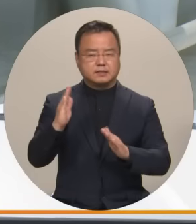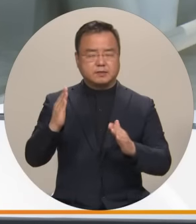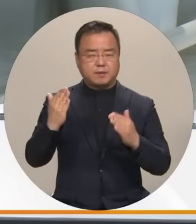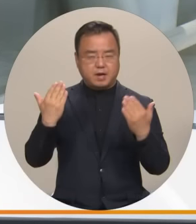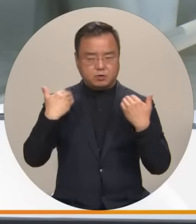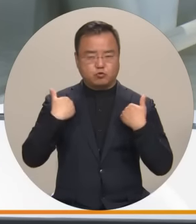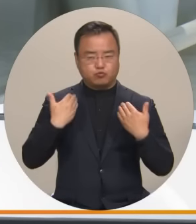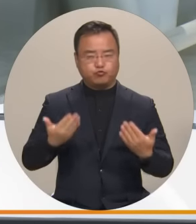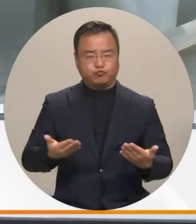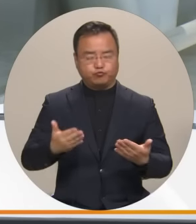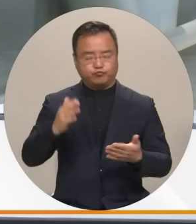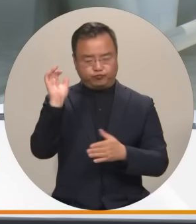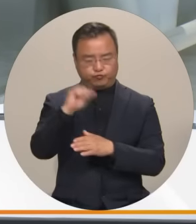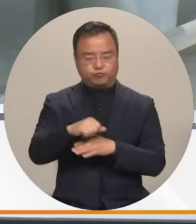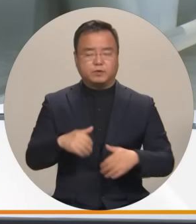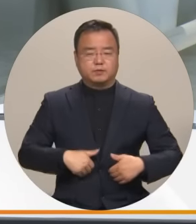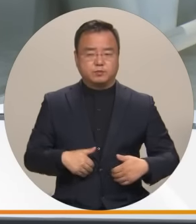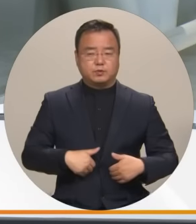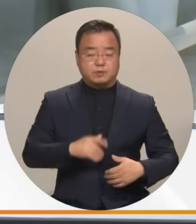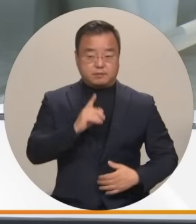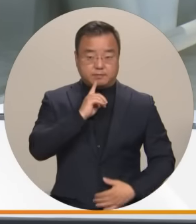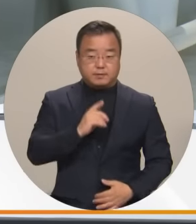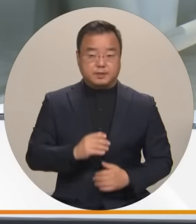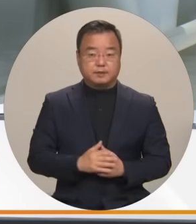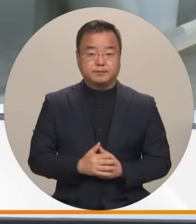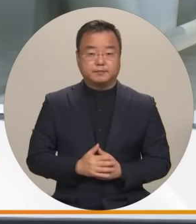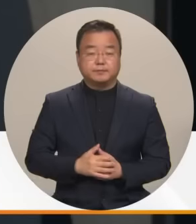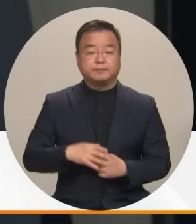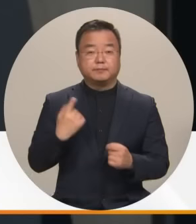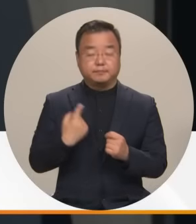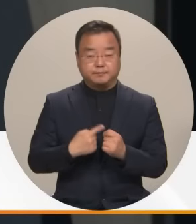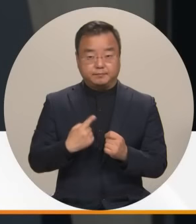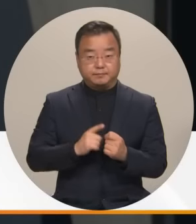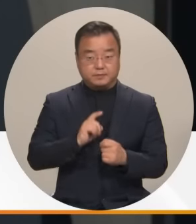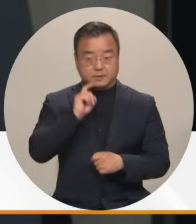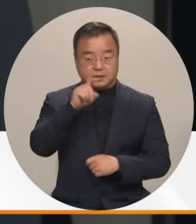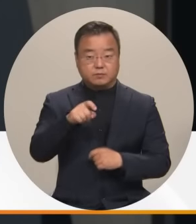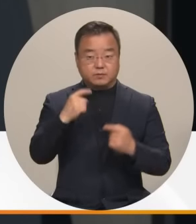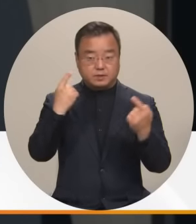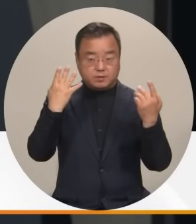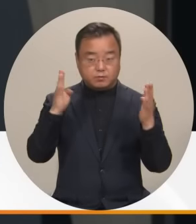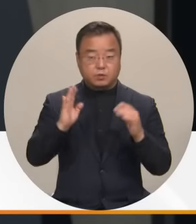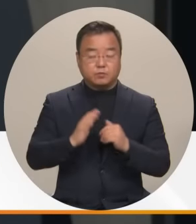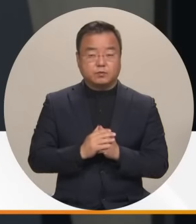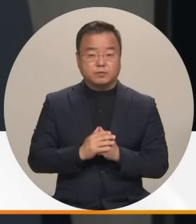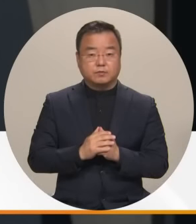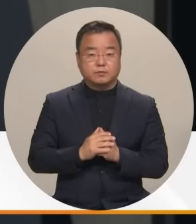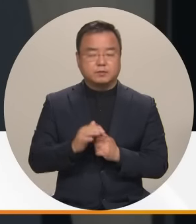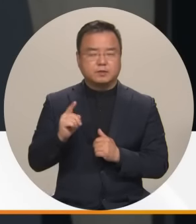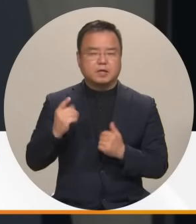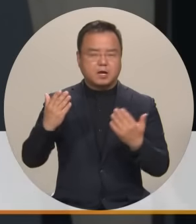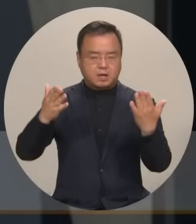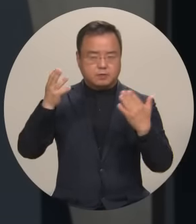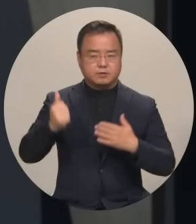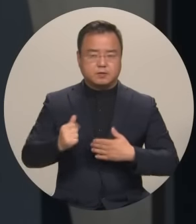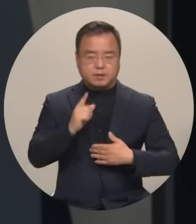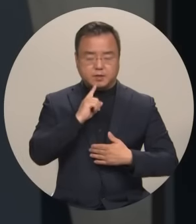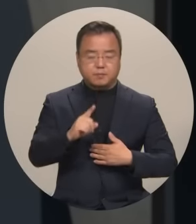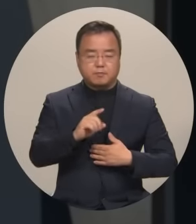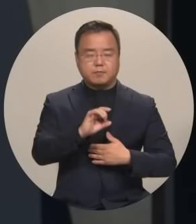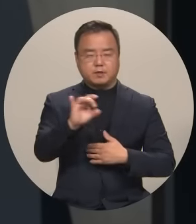입장도 나오기 시작한 것 같습니다네 가장 먼저 나선 것은 연세대 있데요 연세대 의대 이은직 학장은 교수들에게